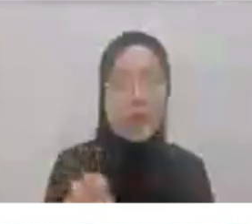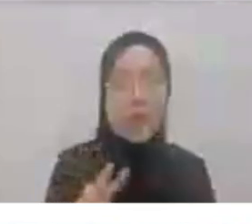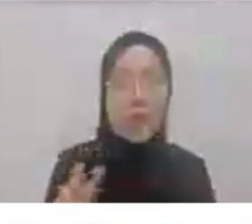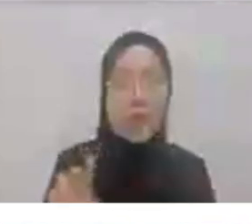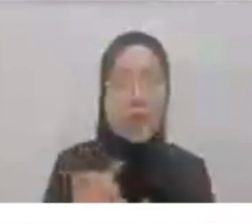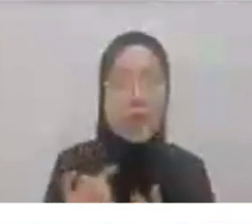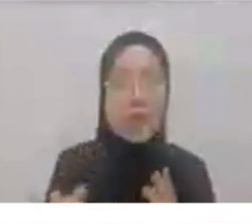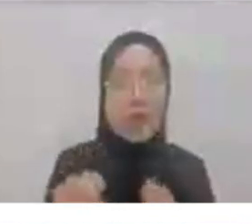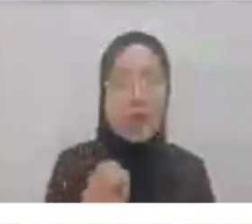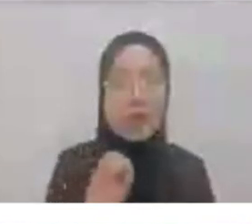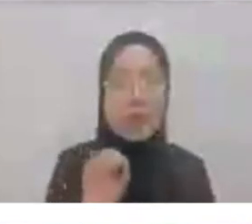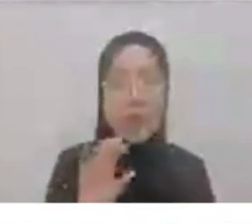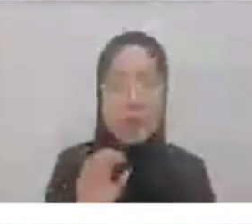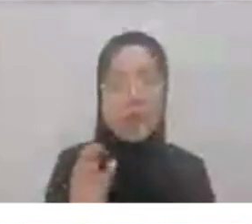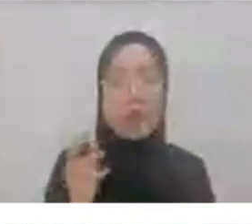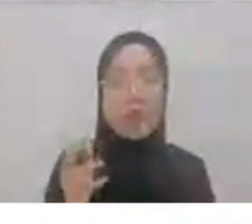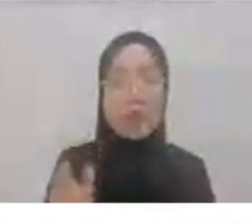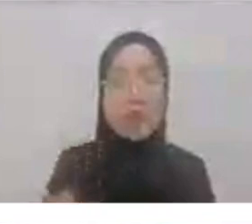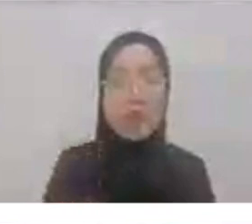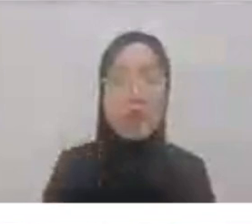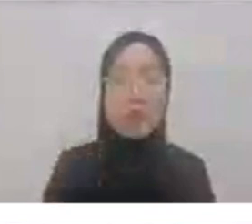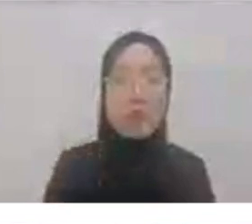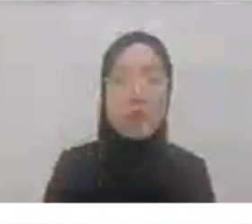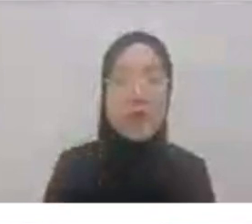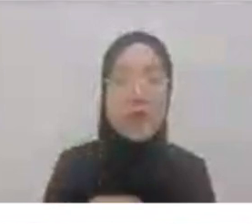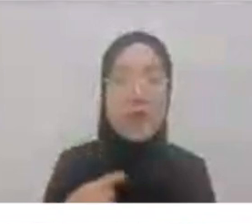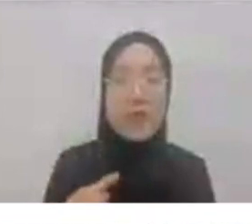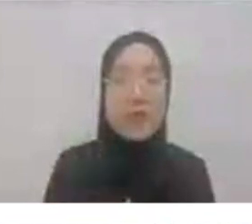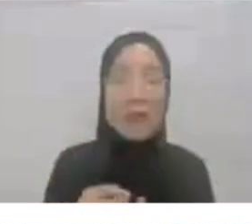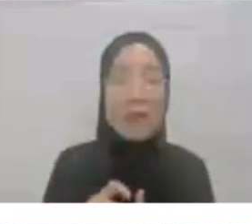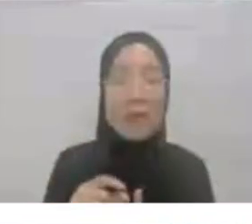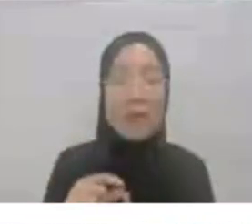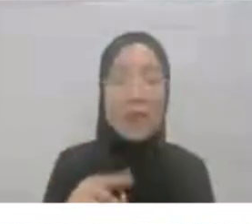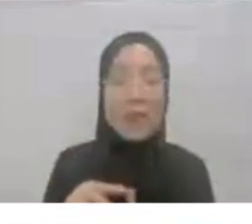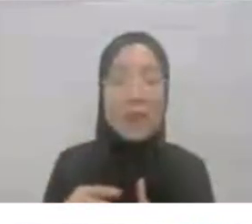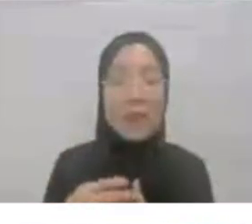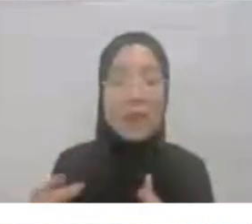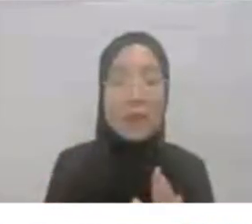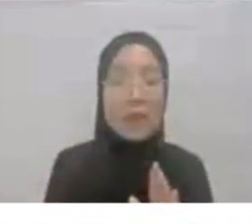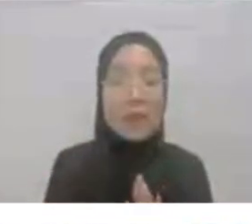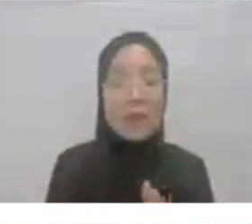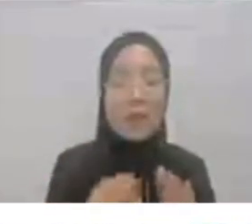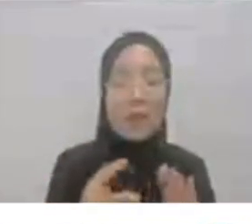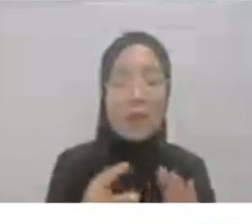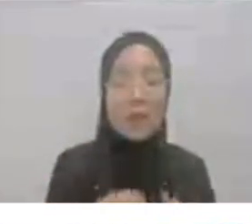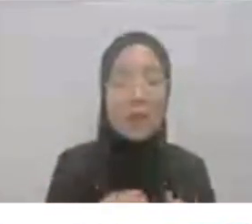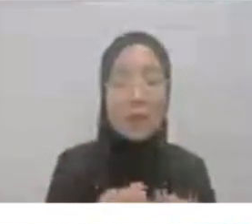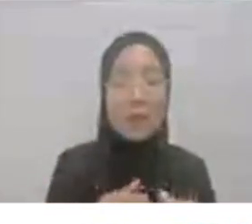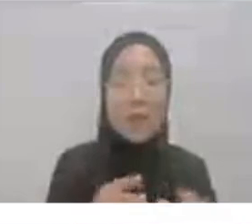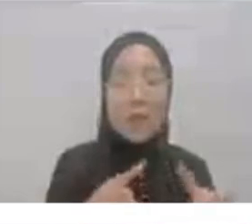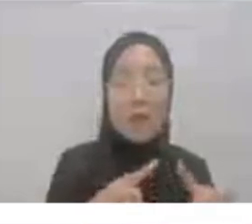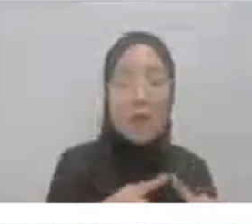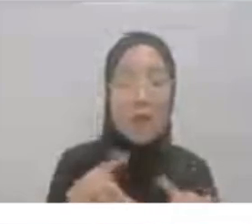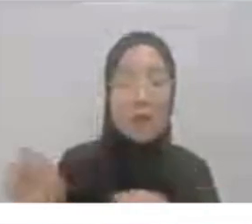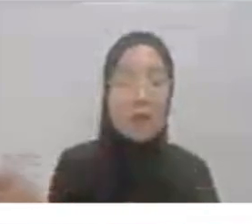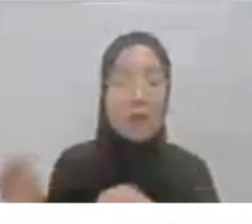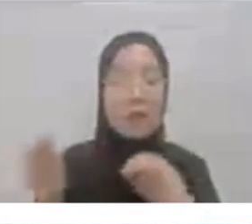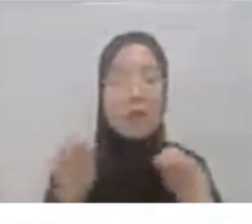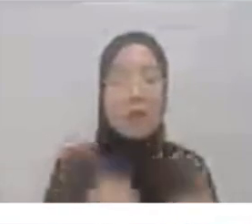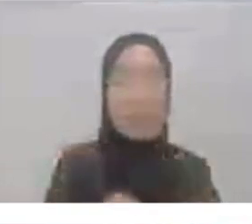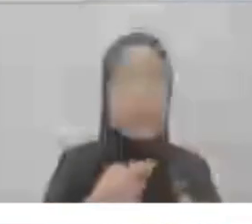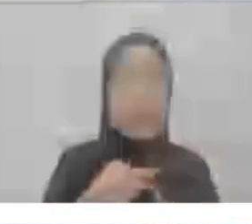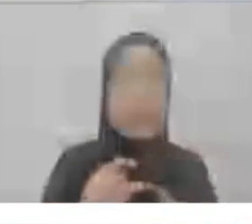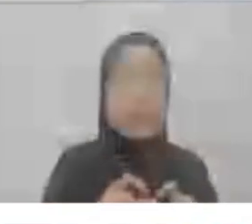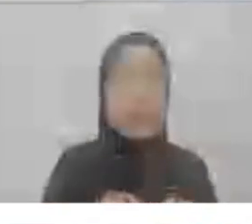demikian Dal pemohon terkait adanya pemilih tambahan dptb yang tidak terdaftar pada pemilih model a daftar pemilih di pindahan di TPS 8 di